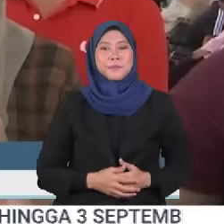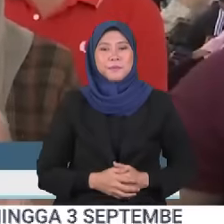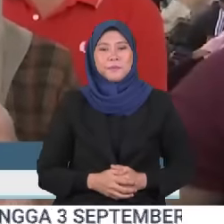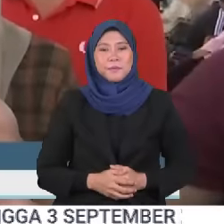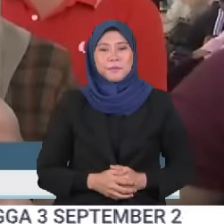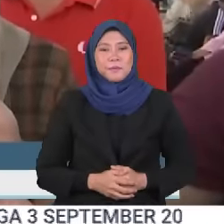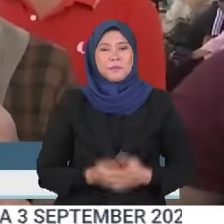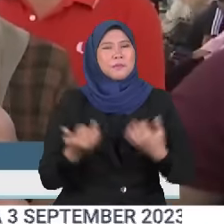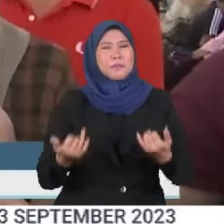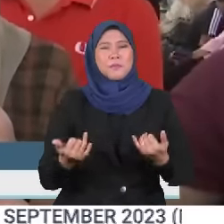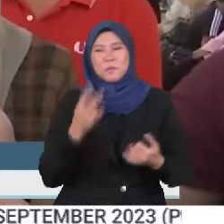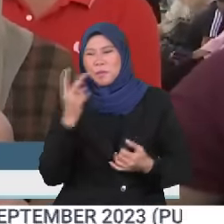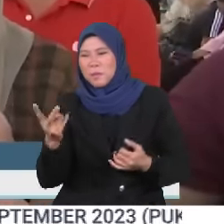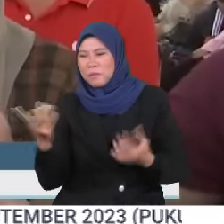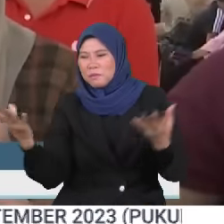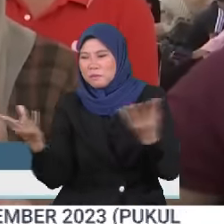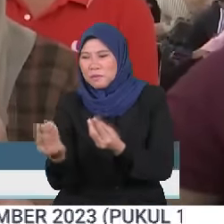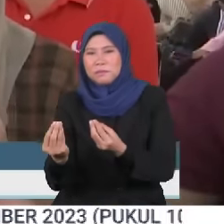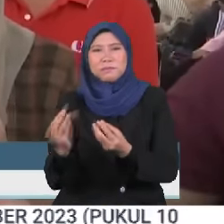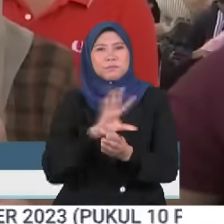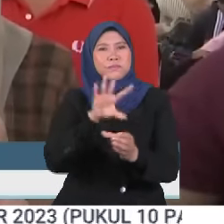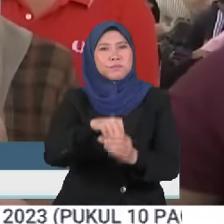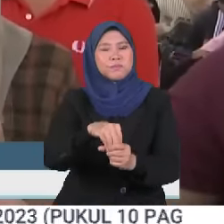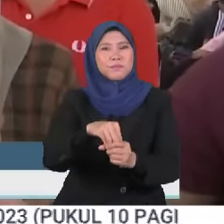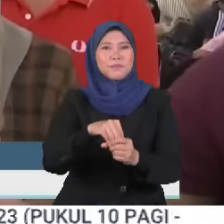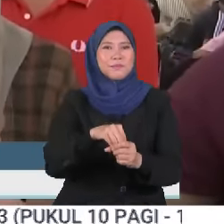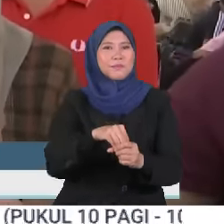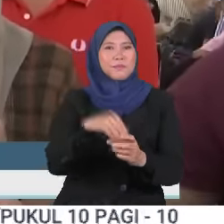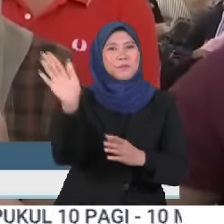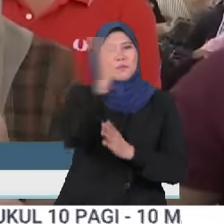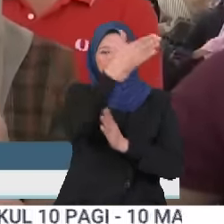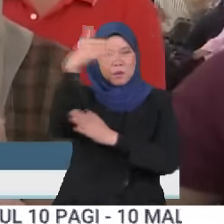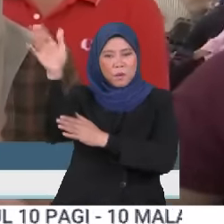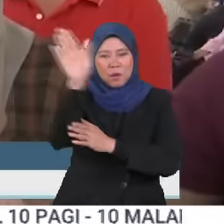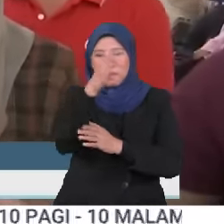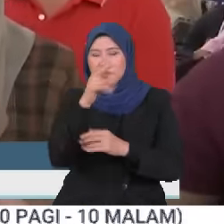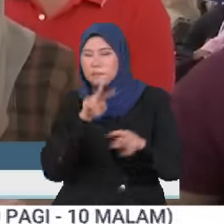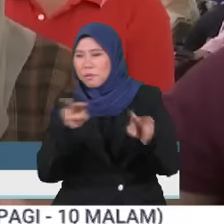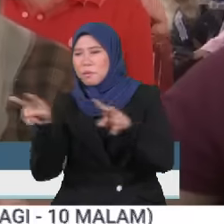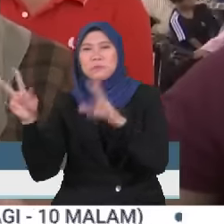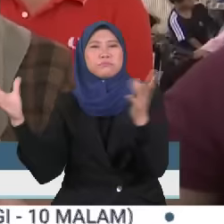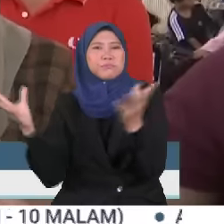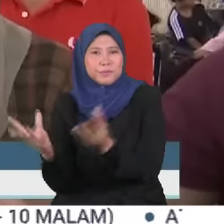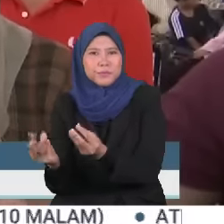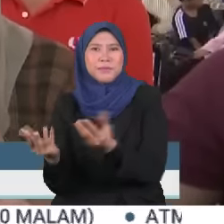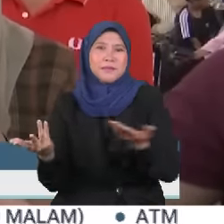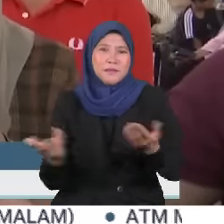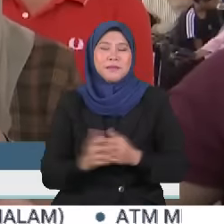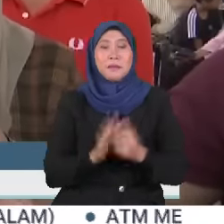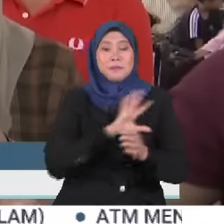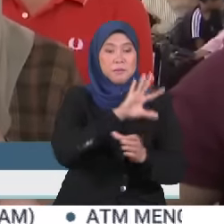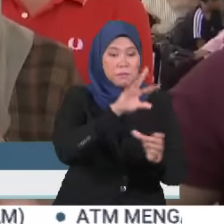memang kekarang kurang agak-agak kurang partisipasi berkenan pengibaran jalur Gemilang ini jadi penglibatan